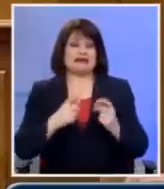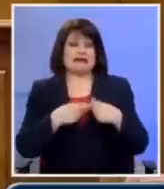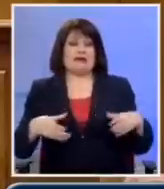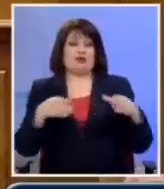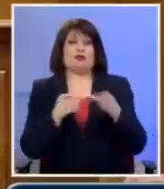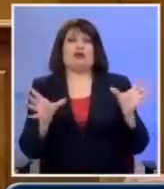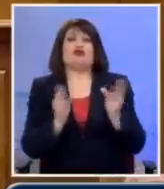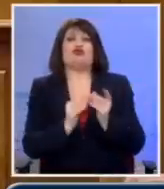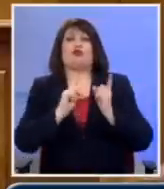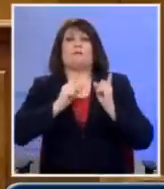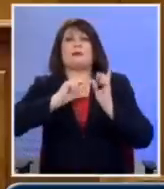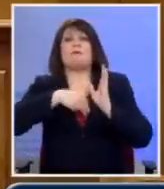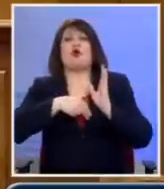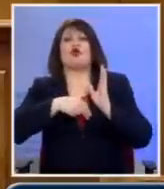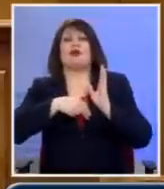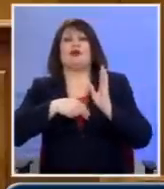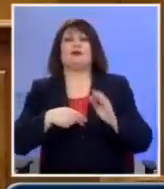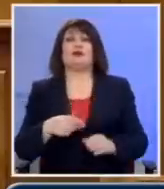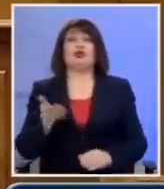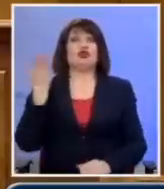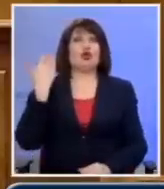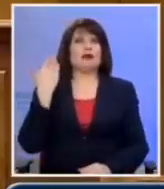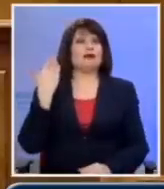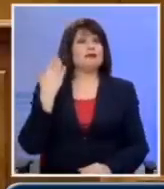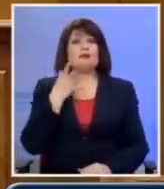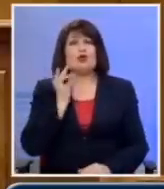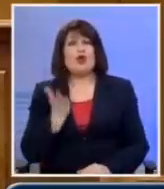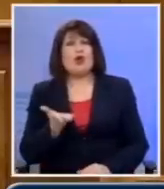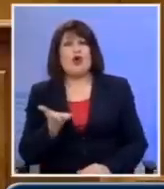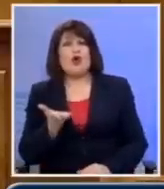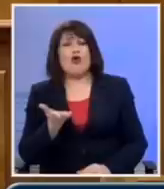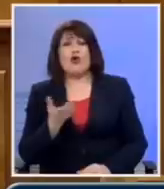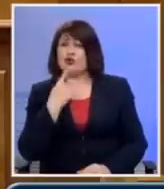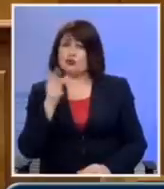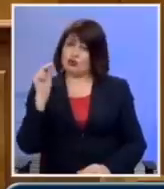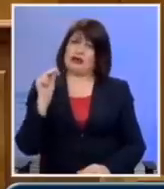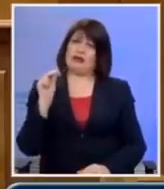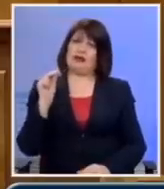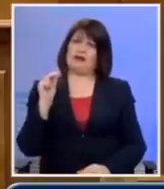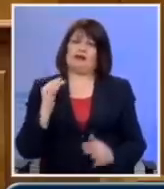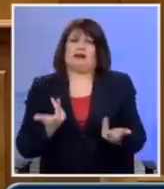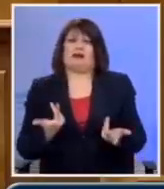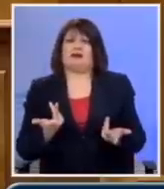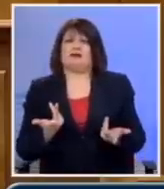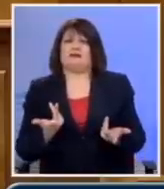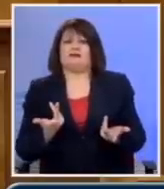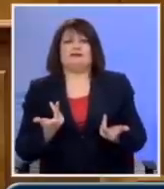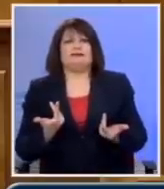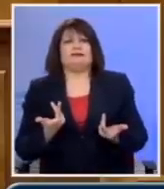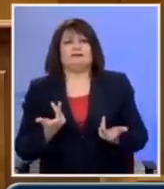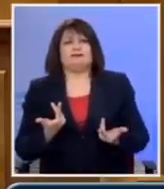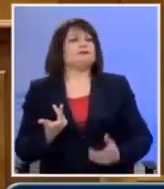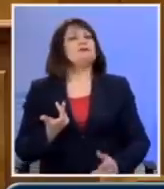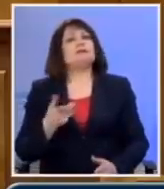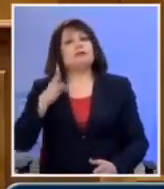Μνημόνιο, γιατί άραγε τότε είχε προχωρήσει σε αυτή τη δέσμευση? Γιατί άραγε όμως